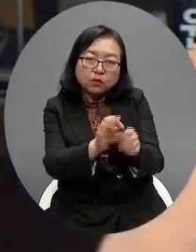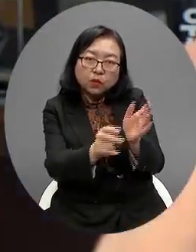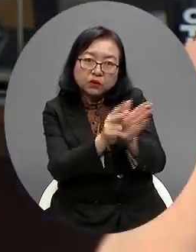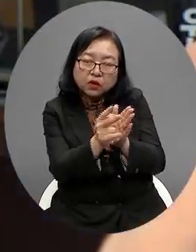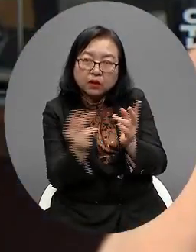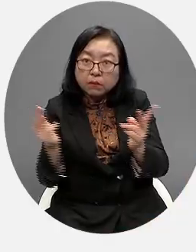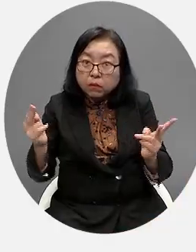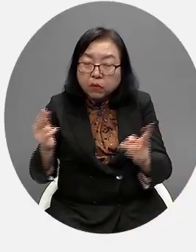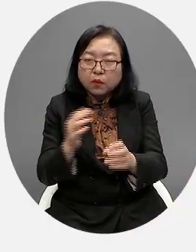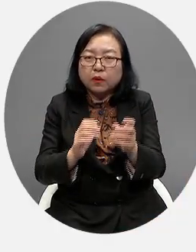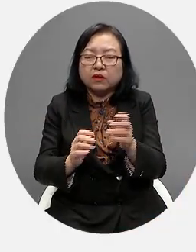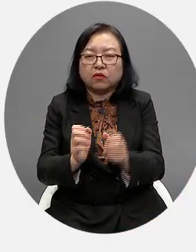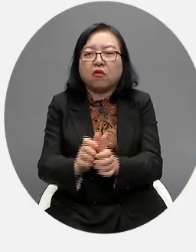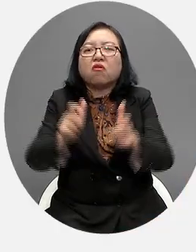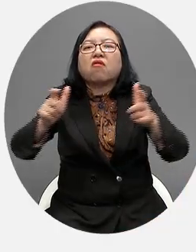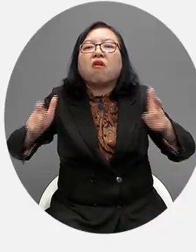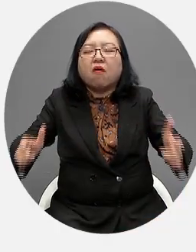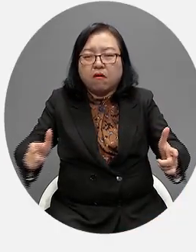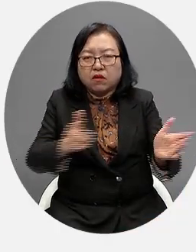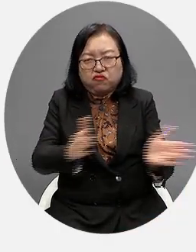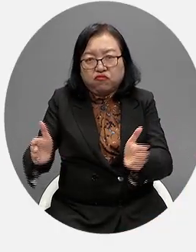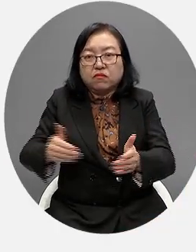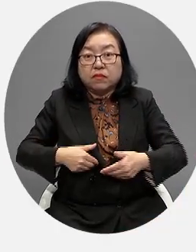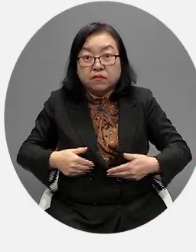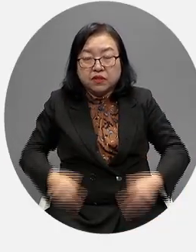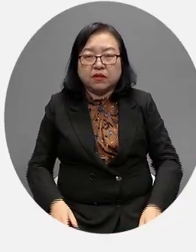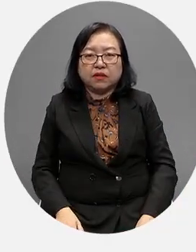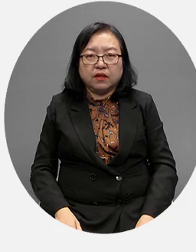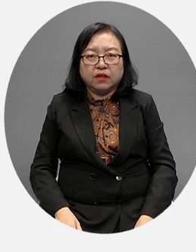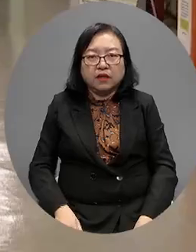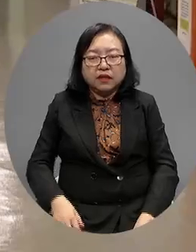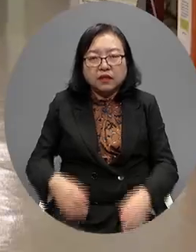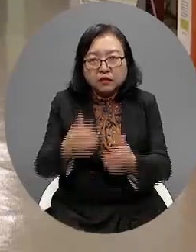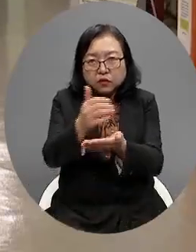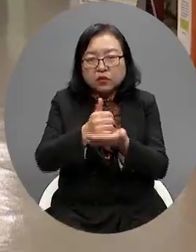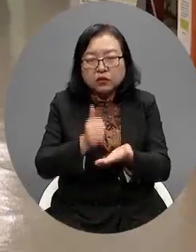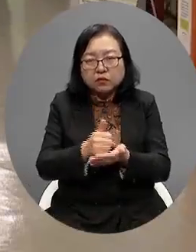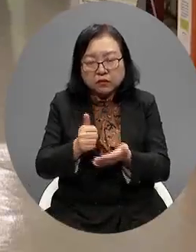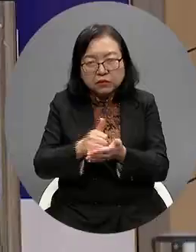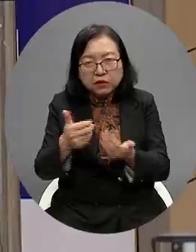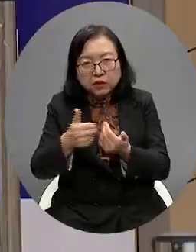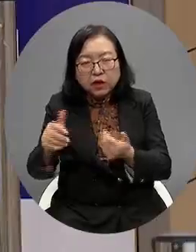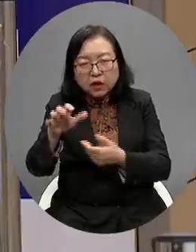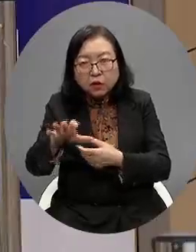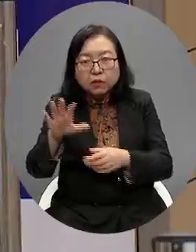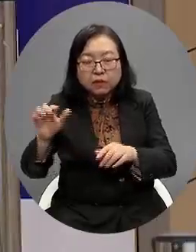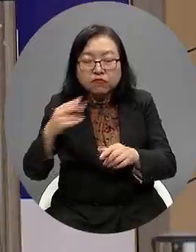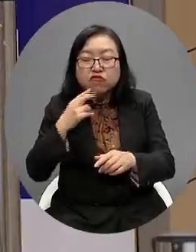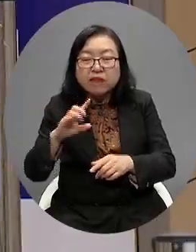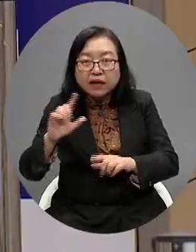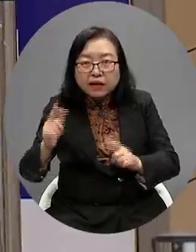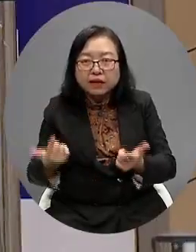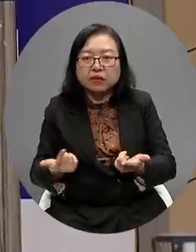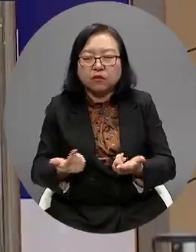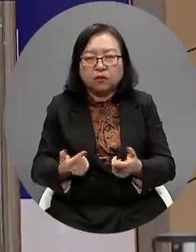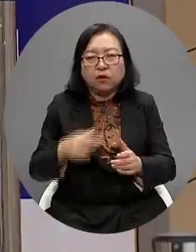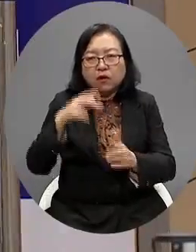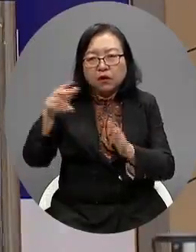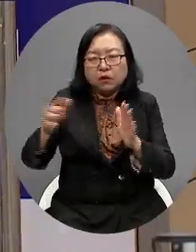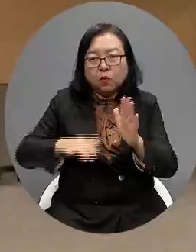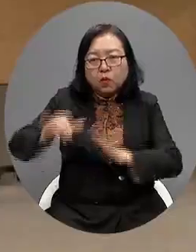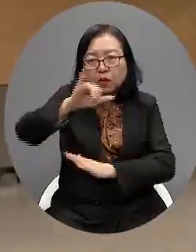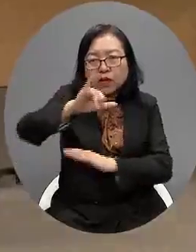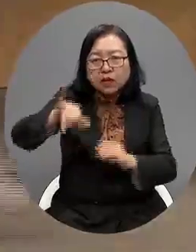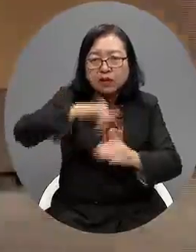되는 거거든요. 네. 여행객이 빠져나가는 통로에 머무는 게 아니라 공항을 매개로 한 고부가가치 전략을 실현해 나갈